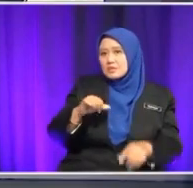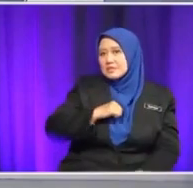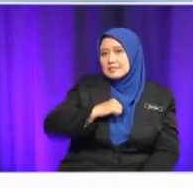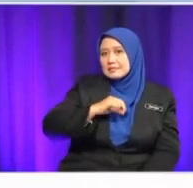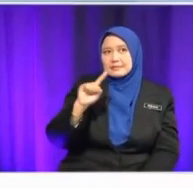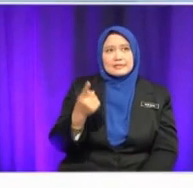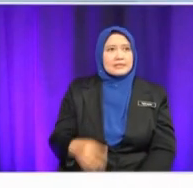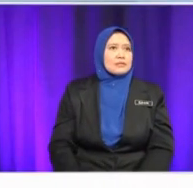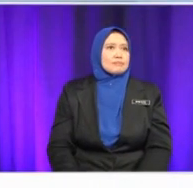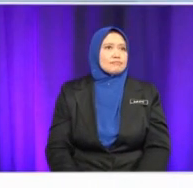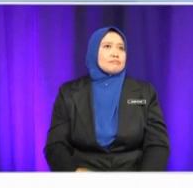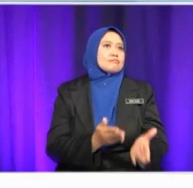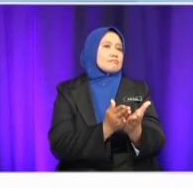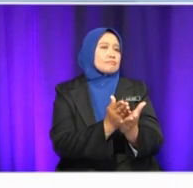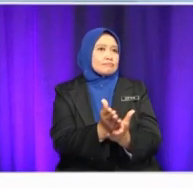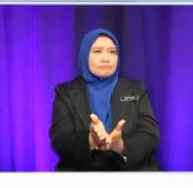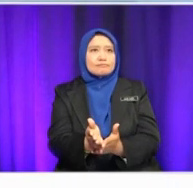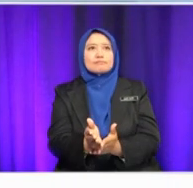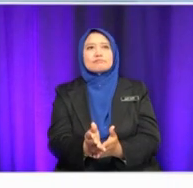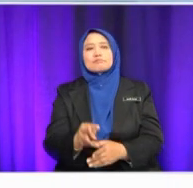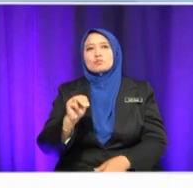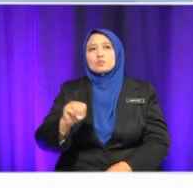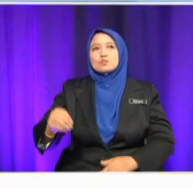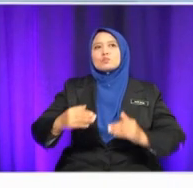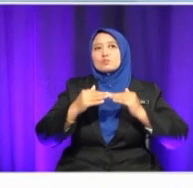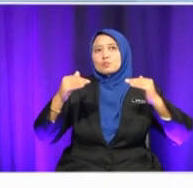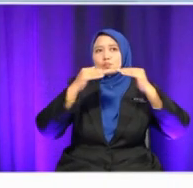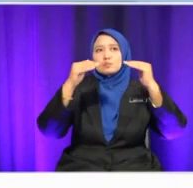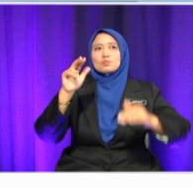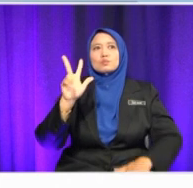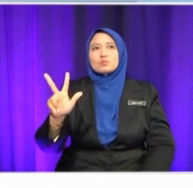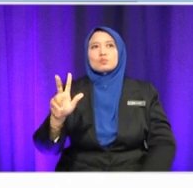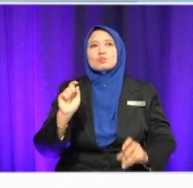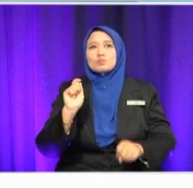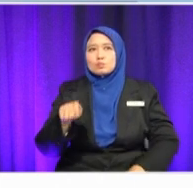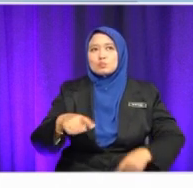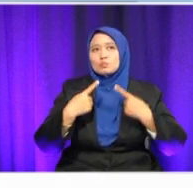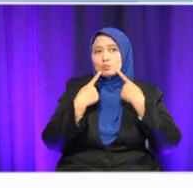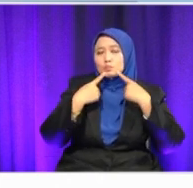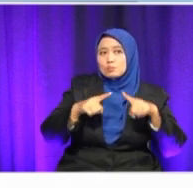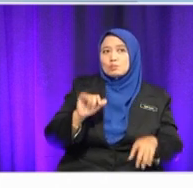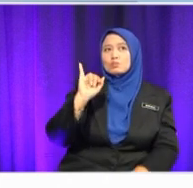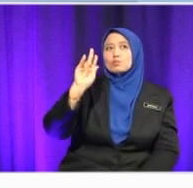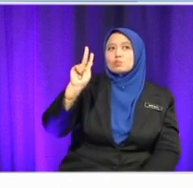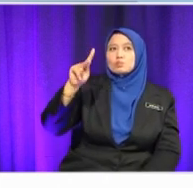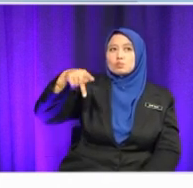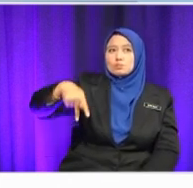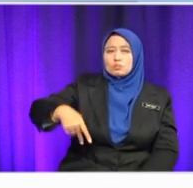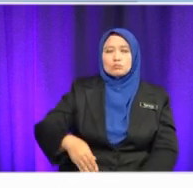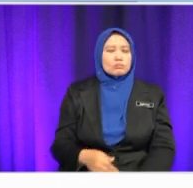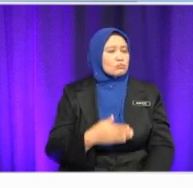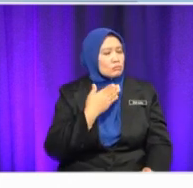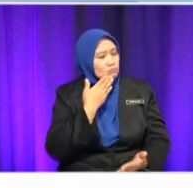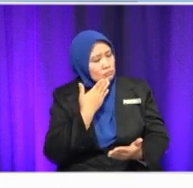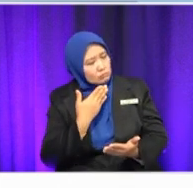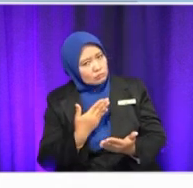murid 33 menjawab materi kecerdasan berbagai ICP sebanyak mungkin sebuah ada